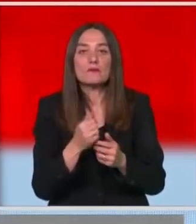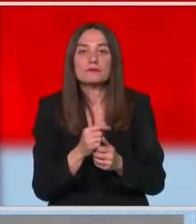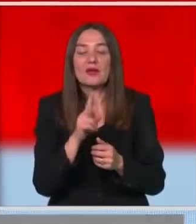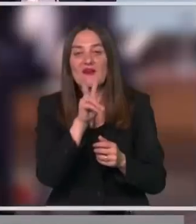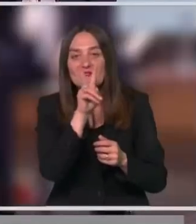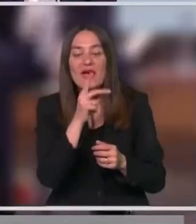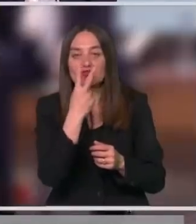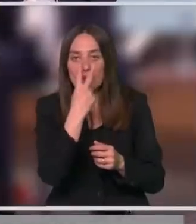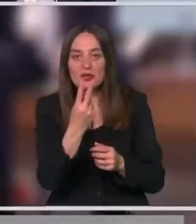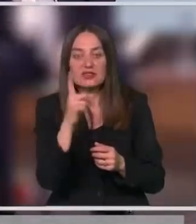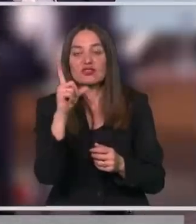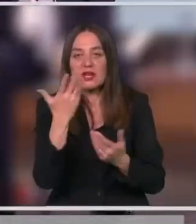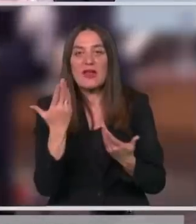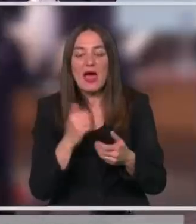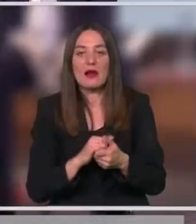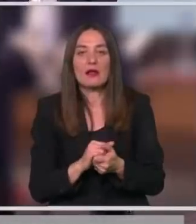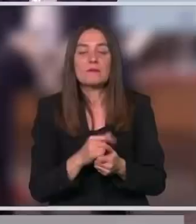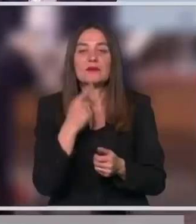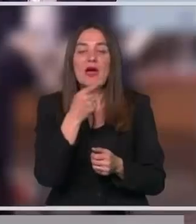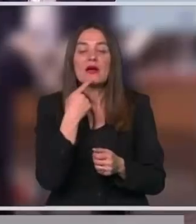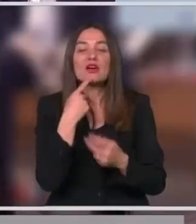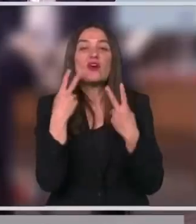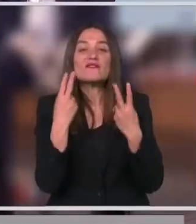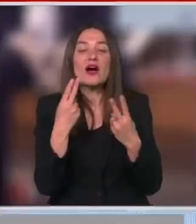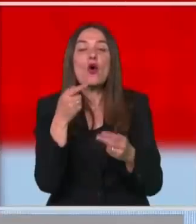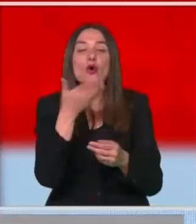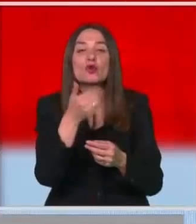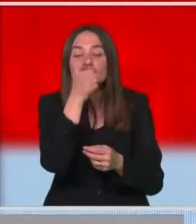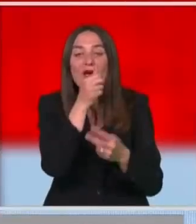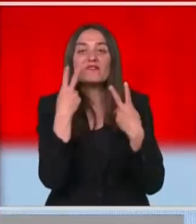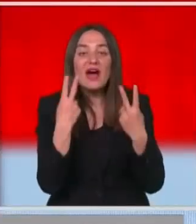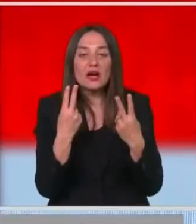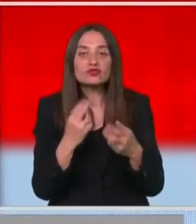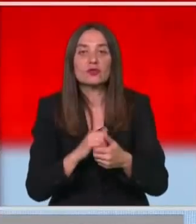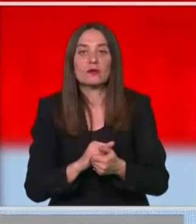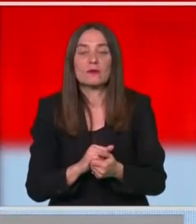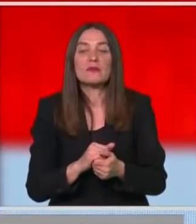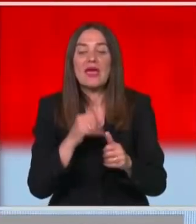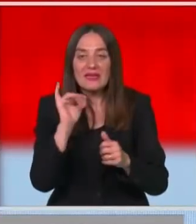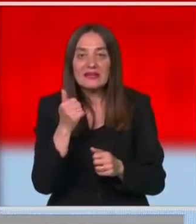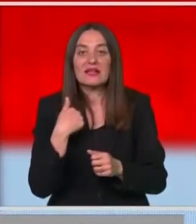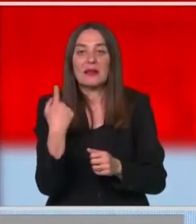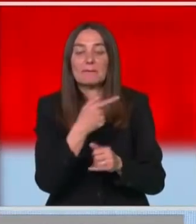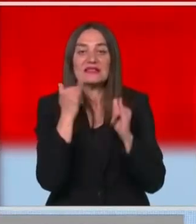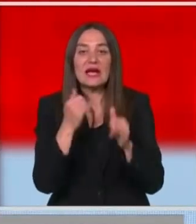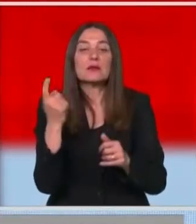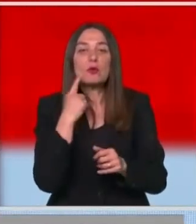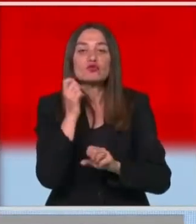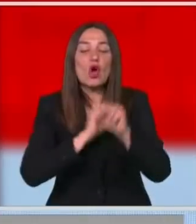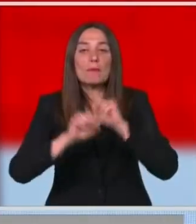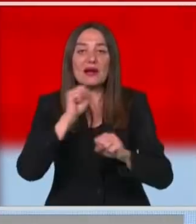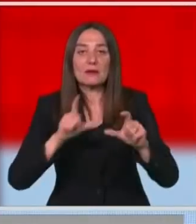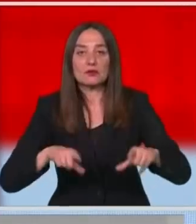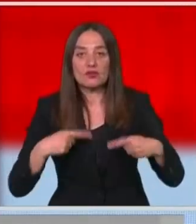Ja sam rekao da neke... Ali ono što je važno... Ali ono što je važno... Ono što je važno jeste da mi sad pokušavamo da odbranimo